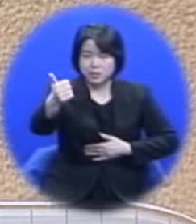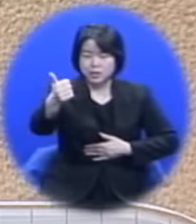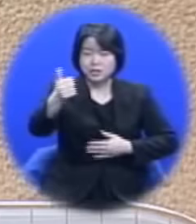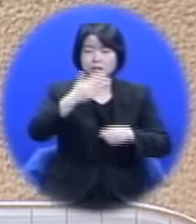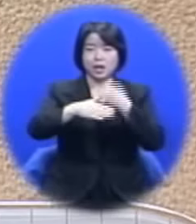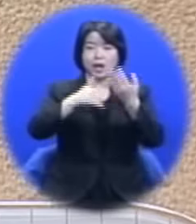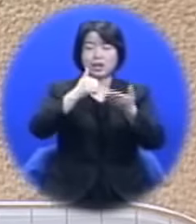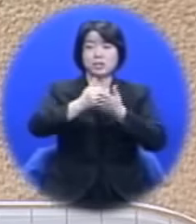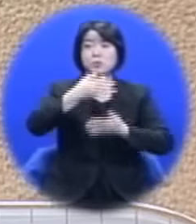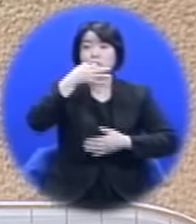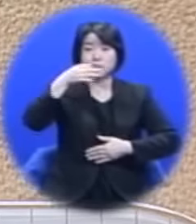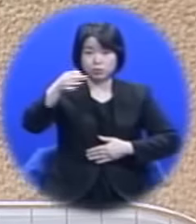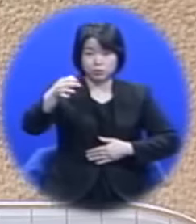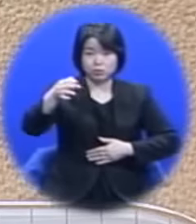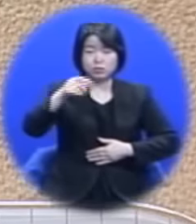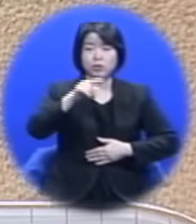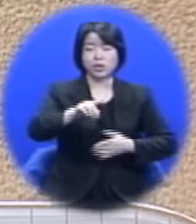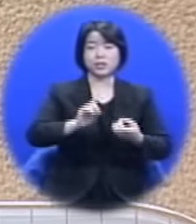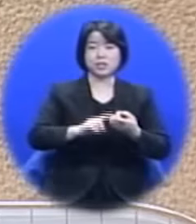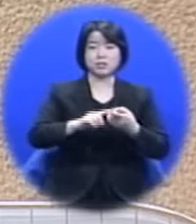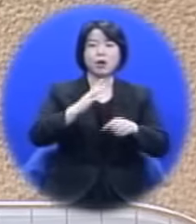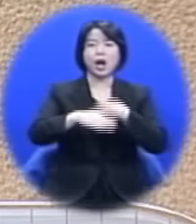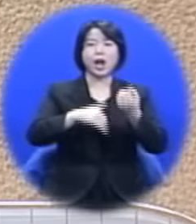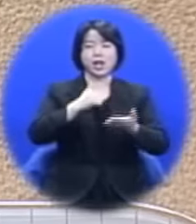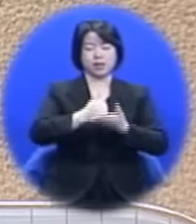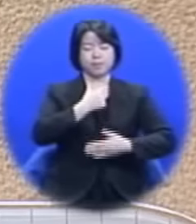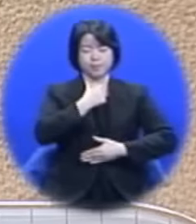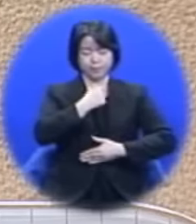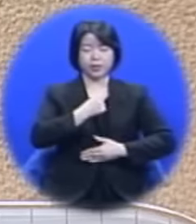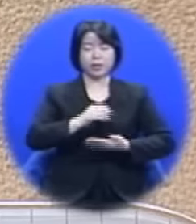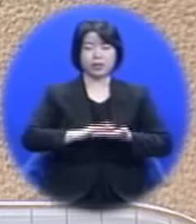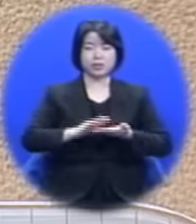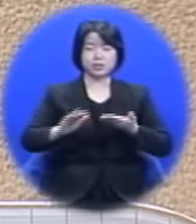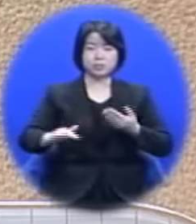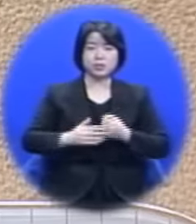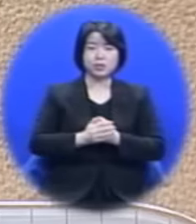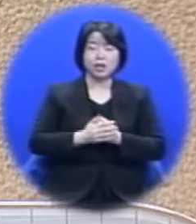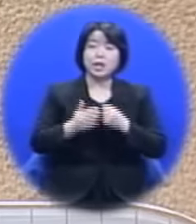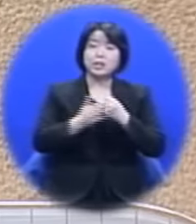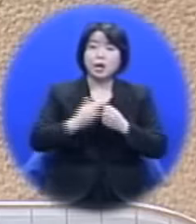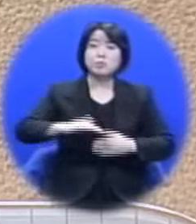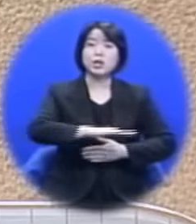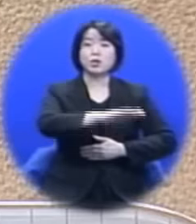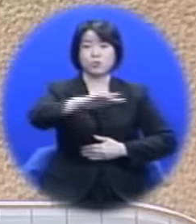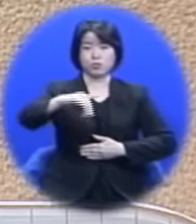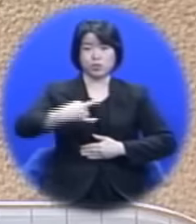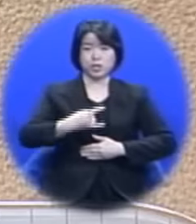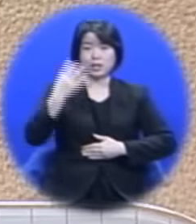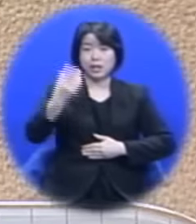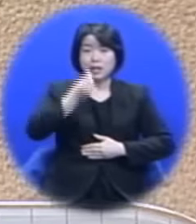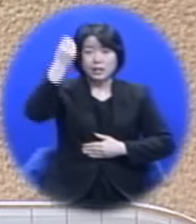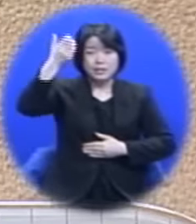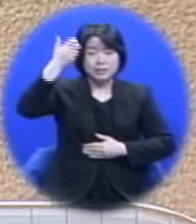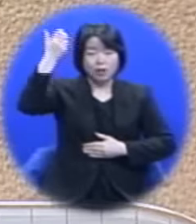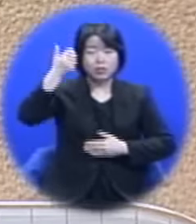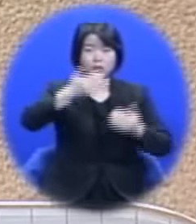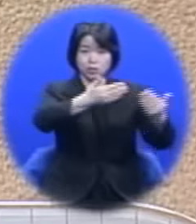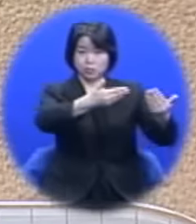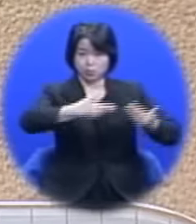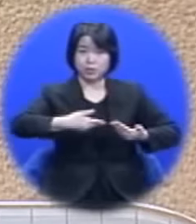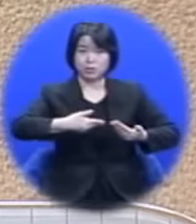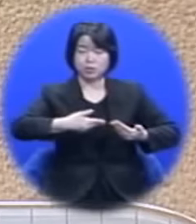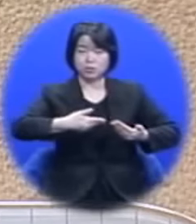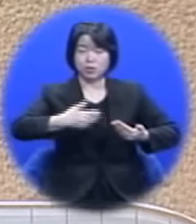하나님을 부르는 것을 하나님이 원하세요 그래서 우리에게 성을 보내셨다고 하셨습니다 리에게